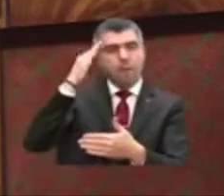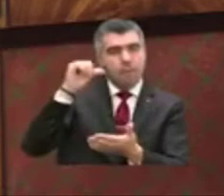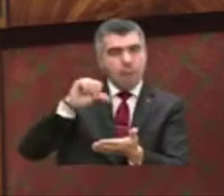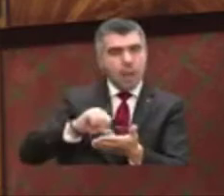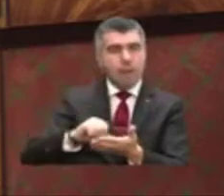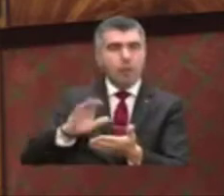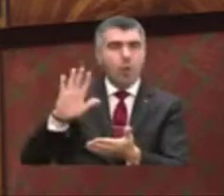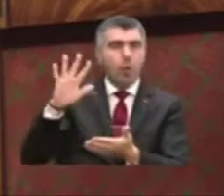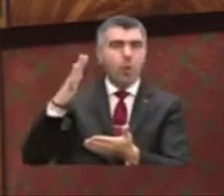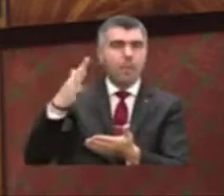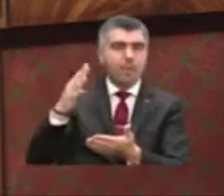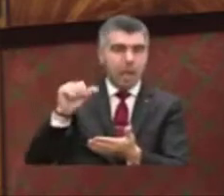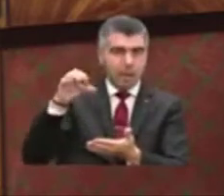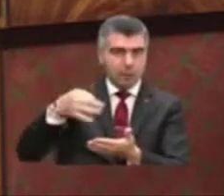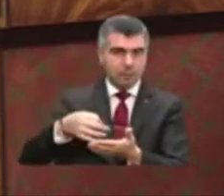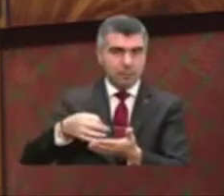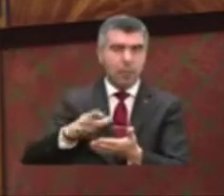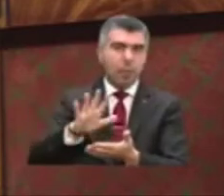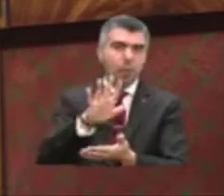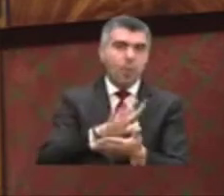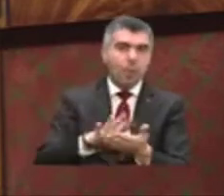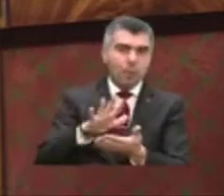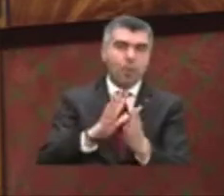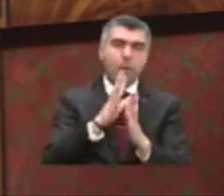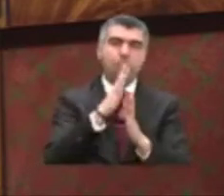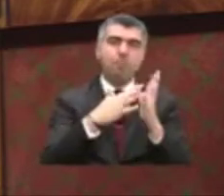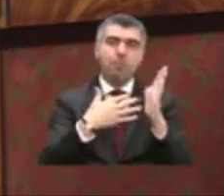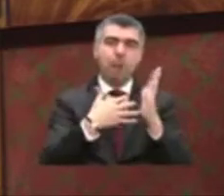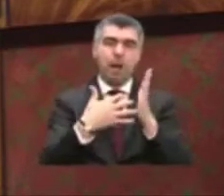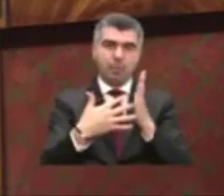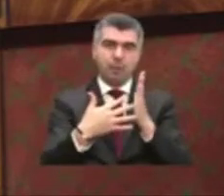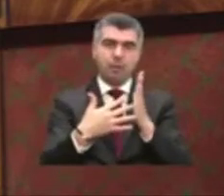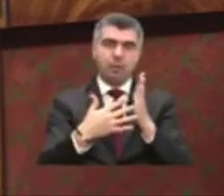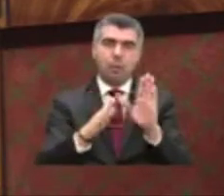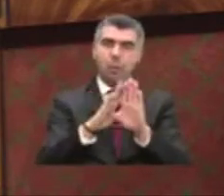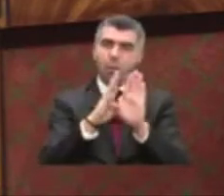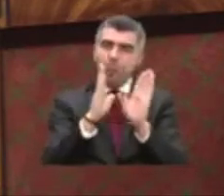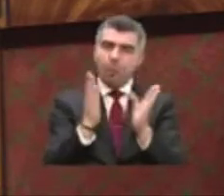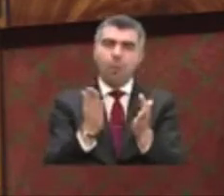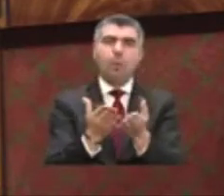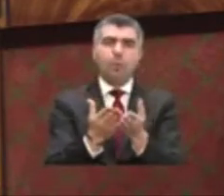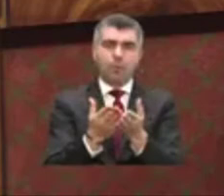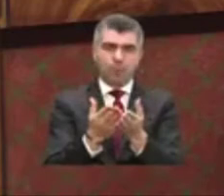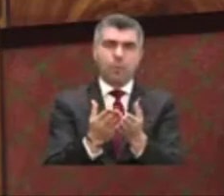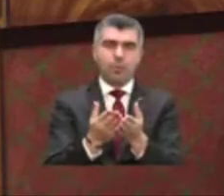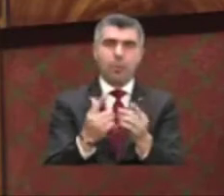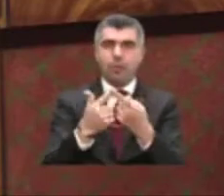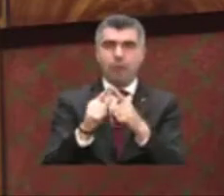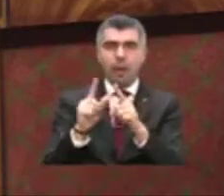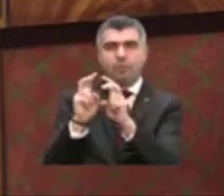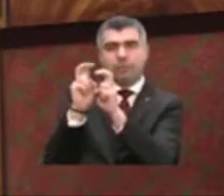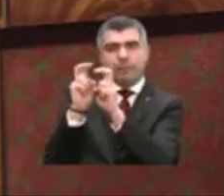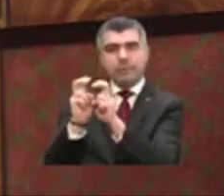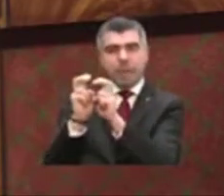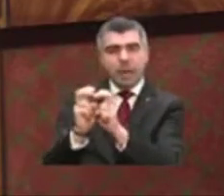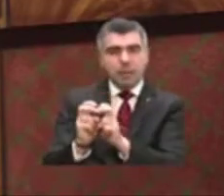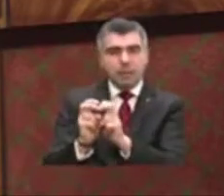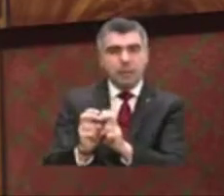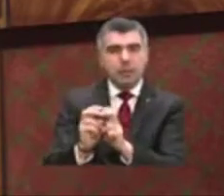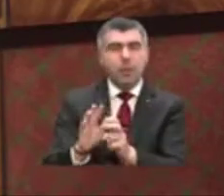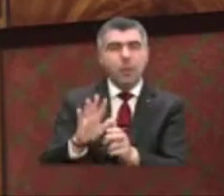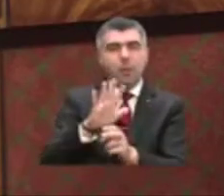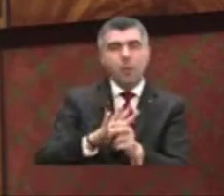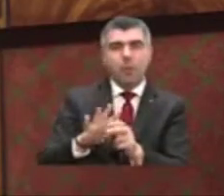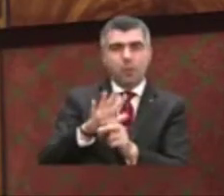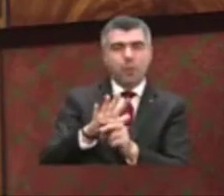للخميسات، فدرنا واحد البرنامج باش نشوفوا الكيفيه باش يمكننا نستدركوا هذا النقص اللي كاين، ونضمنوا كذلك